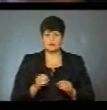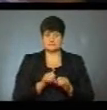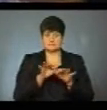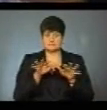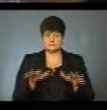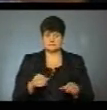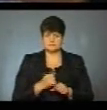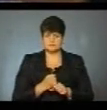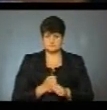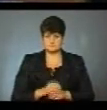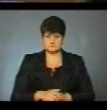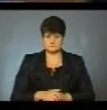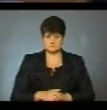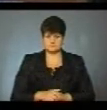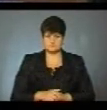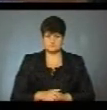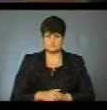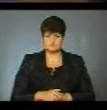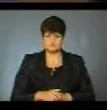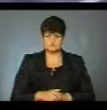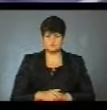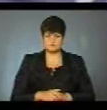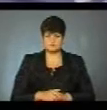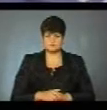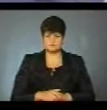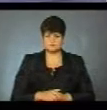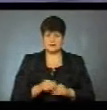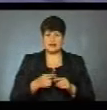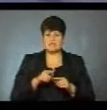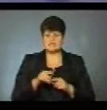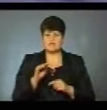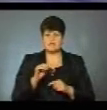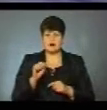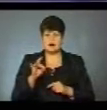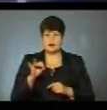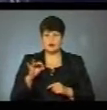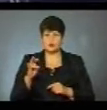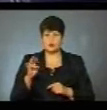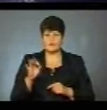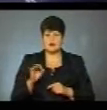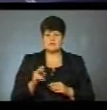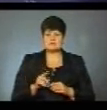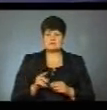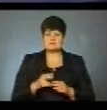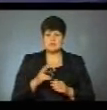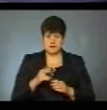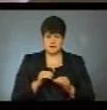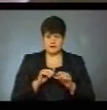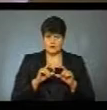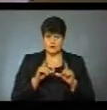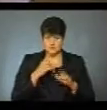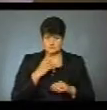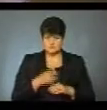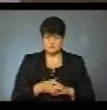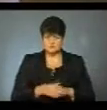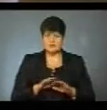загадуєте? О, молодці! А це фараонова змія. Ну що, виростає? Так!